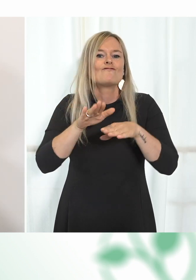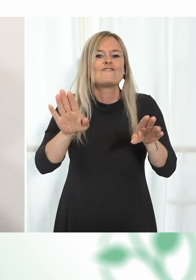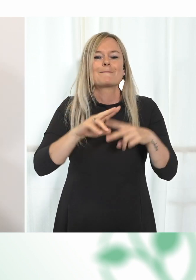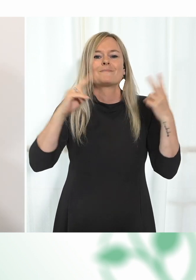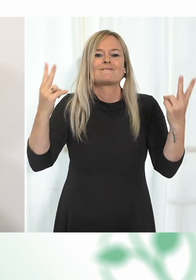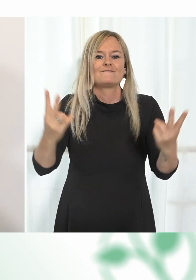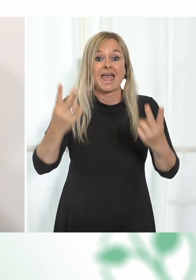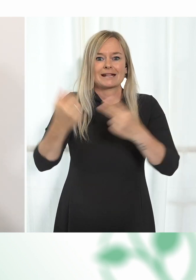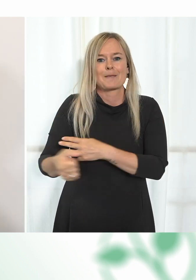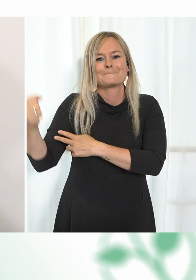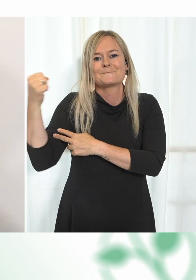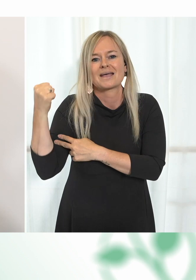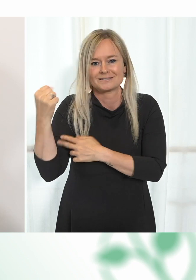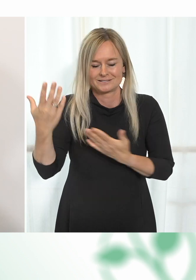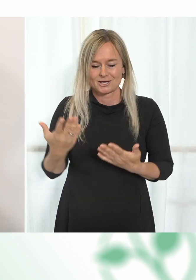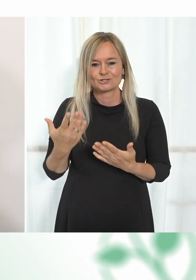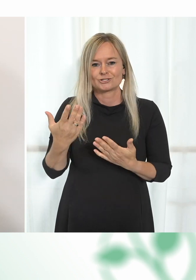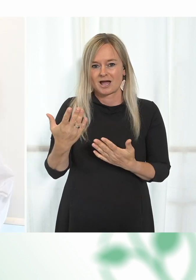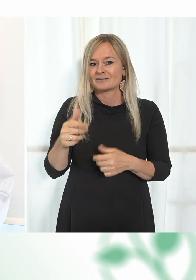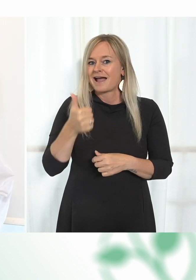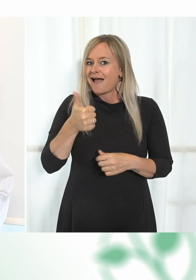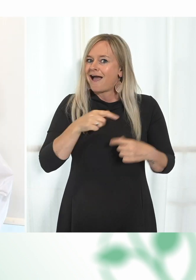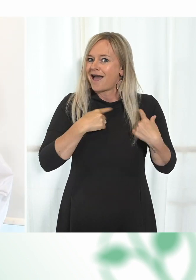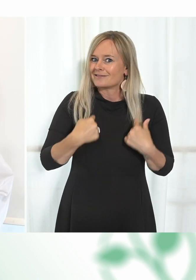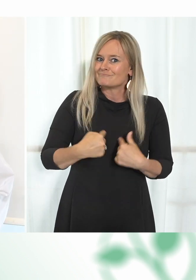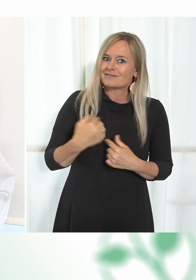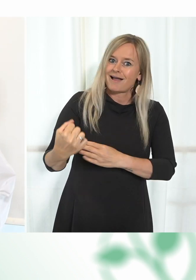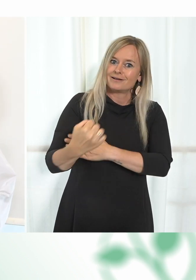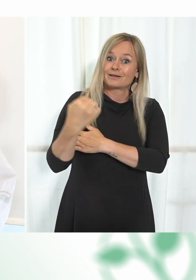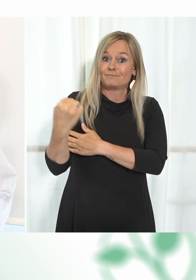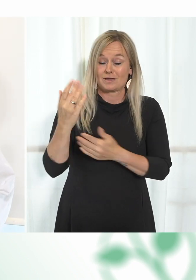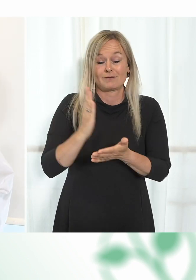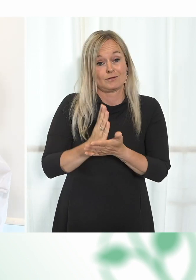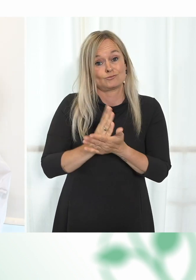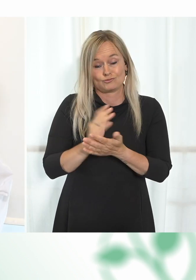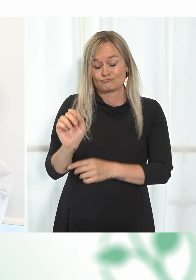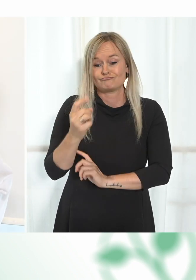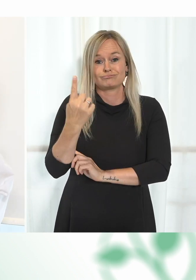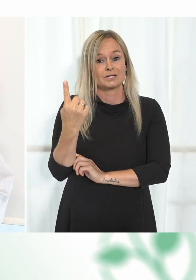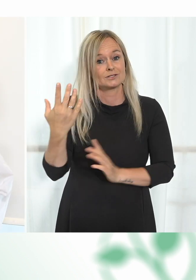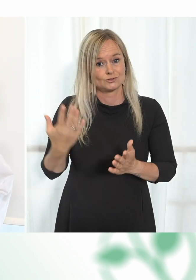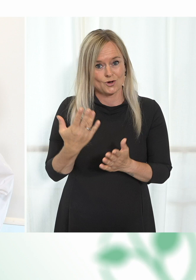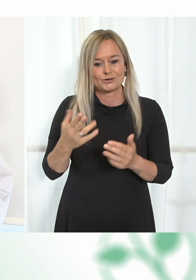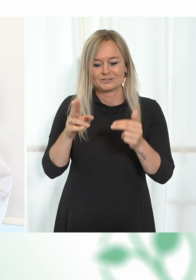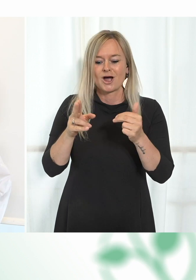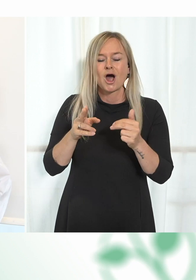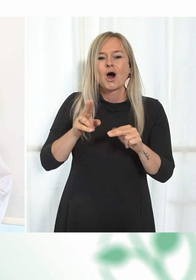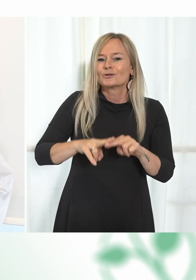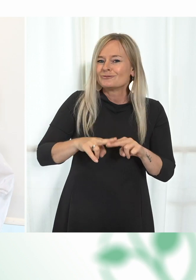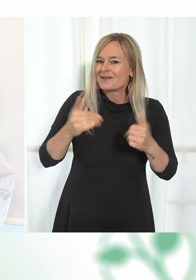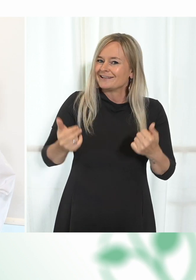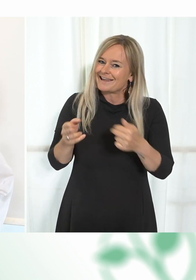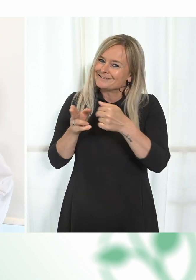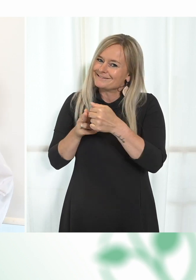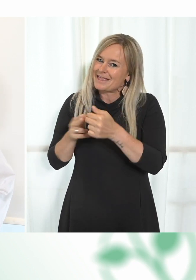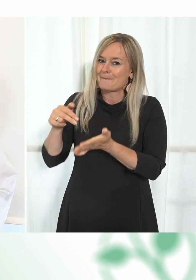Schwimmweltmeisterschaft, bei der Paraweltmeisterschaft, eine Medaille zu gewinnen. Das ist schon etwas, und wenn ich jetzt neben dir so stehen darf, dann ist mir